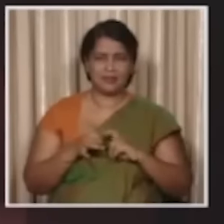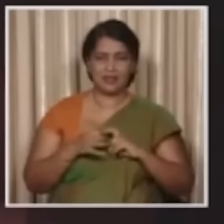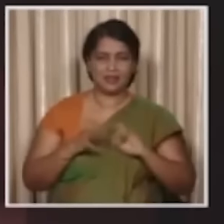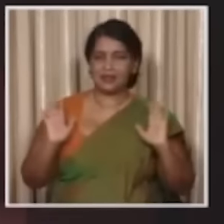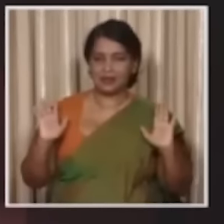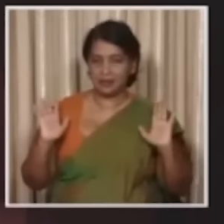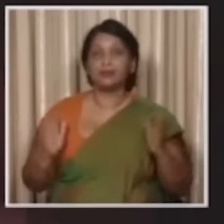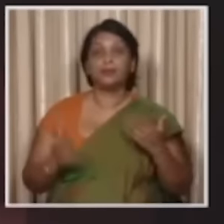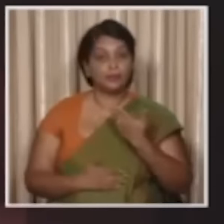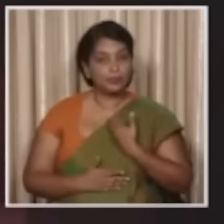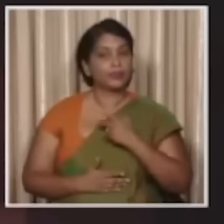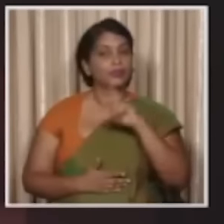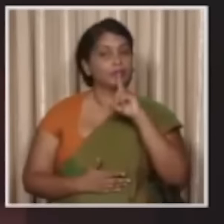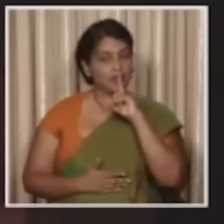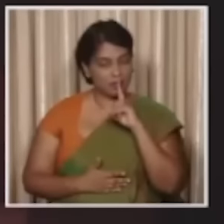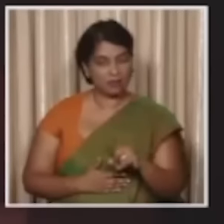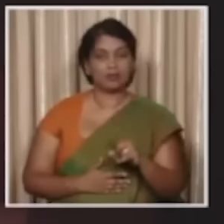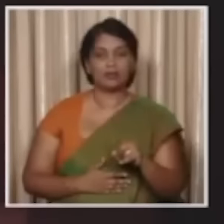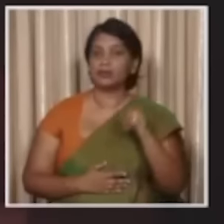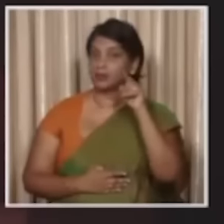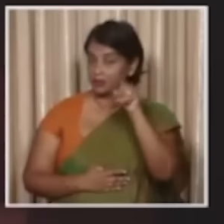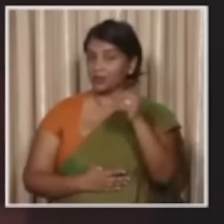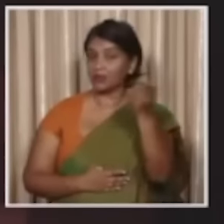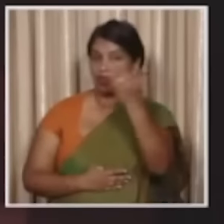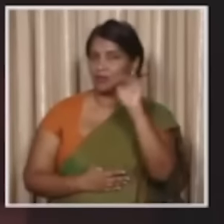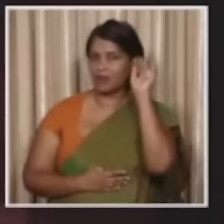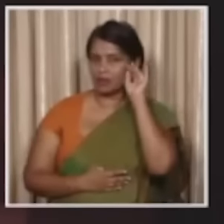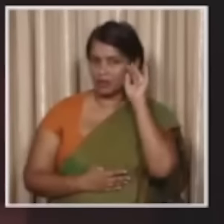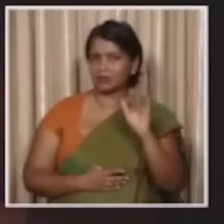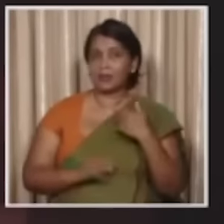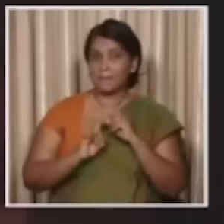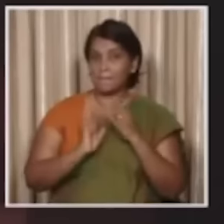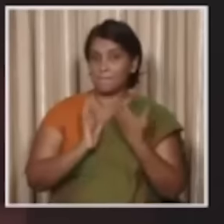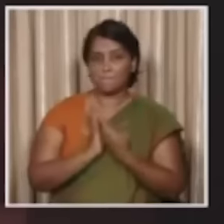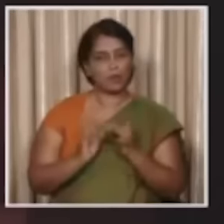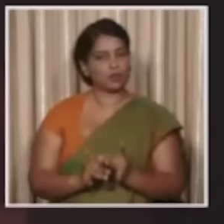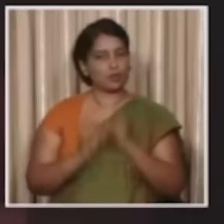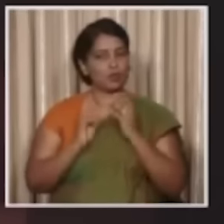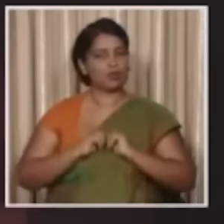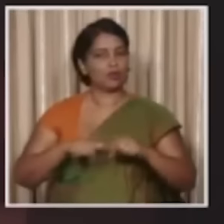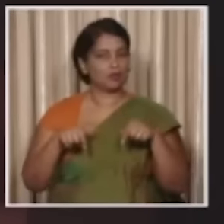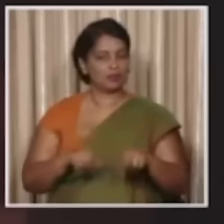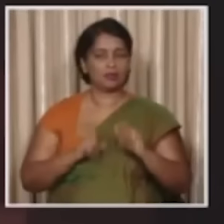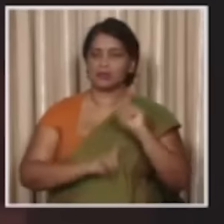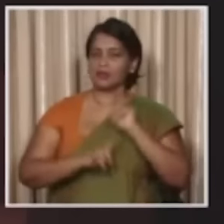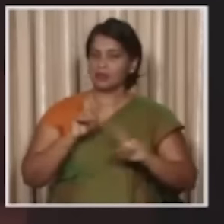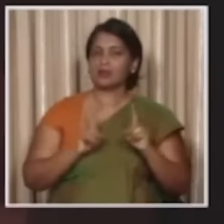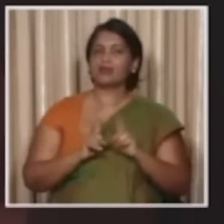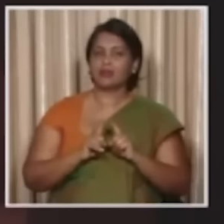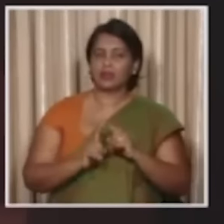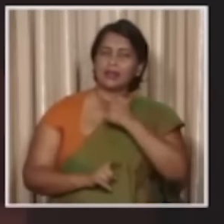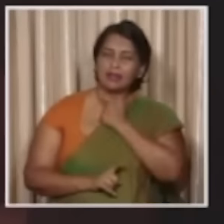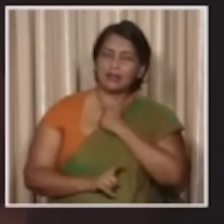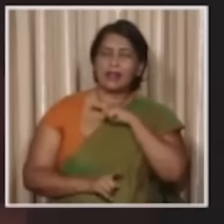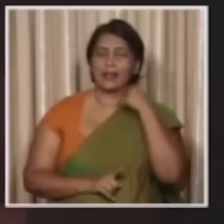නැහැ මම මේ කියන්නේ දැන් ඔබතුමන්ලා මට ආරංචි අපේ ප්‍රතිපත්ති අනුගමනය කරමින් දැන් මේ පාර්ලිමේන්තුවේ උගුර